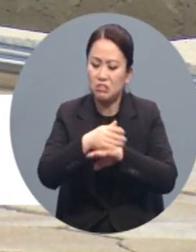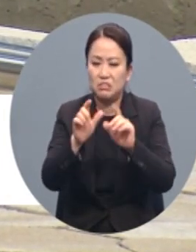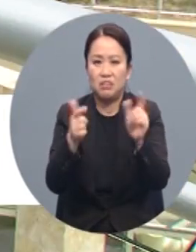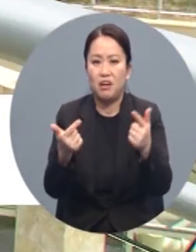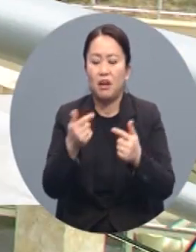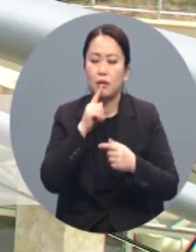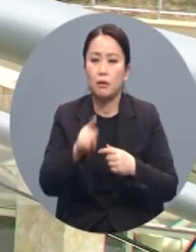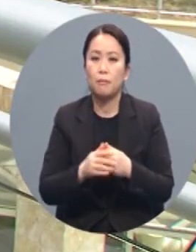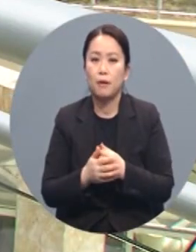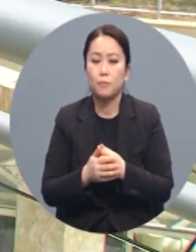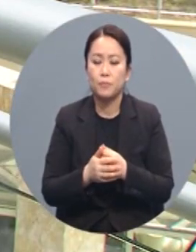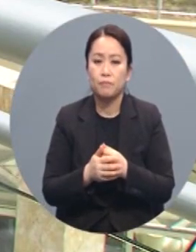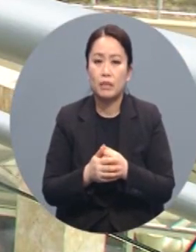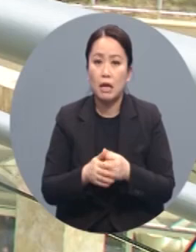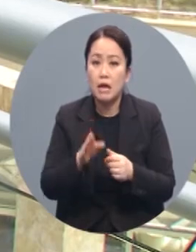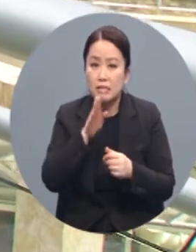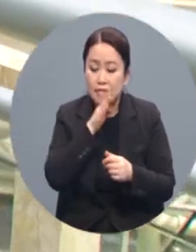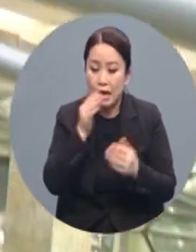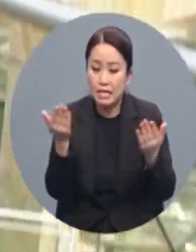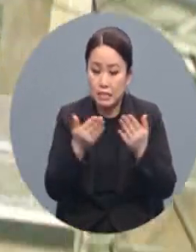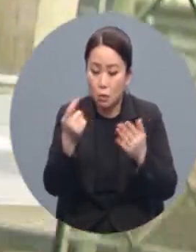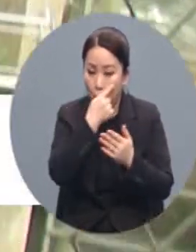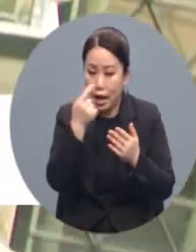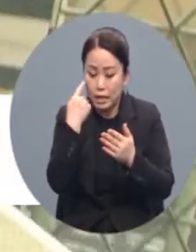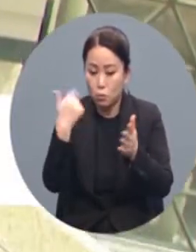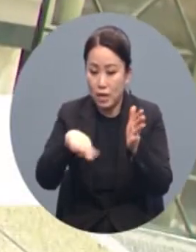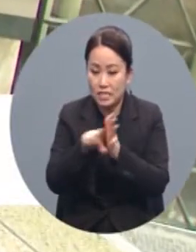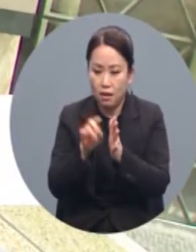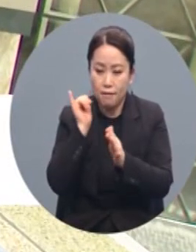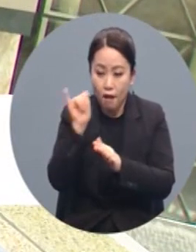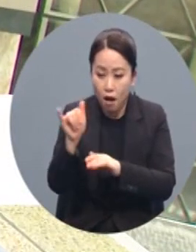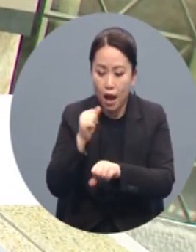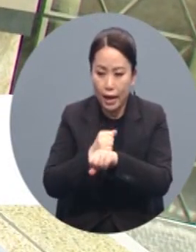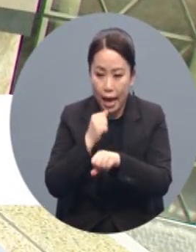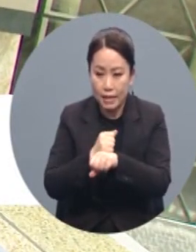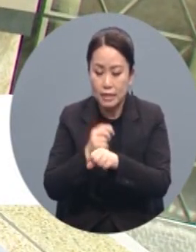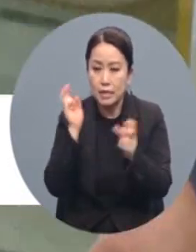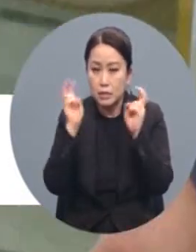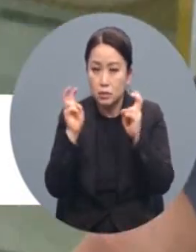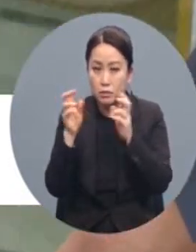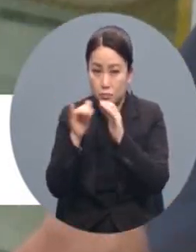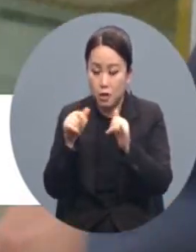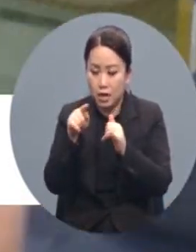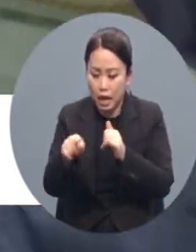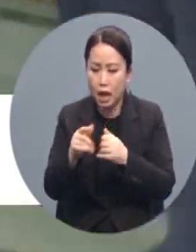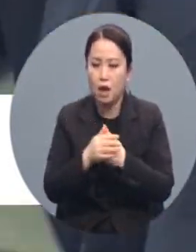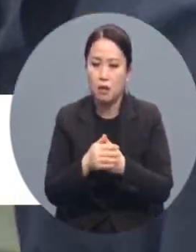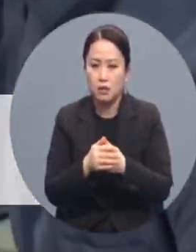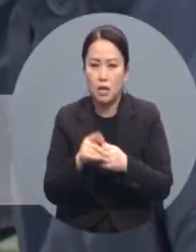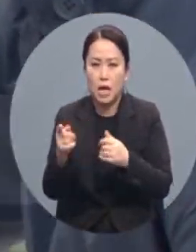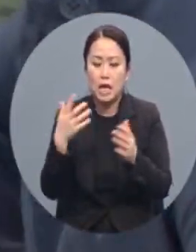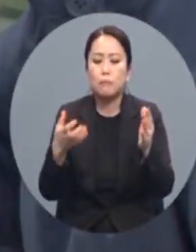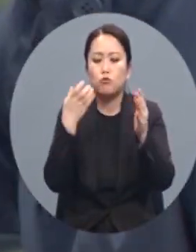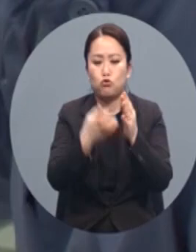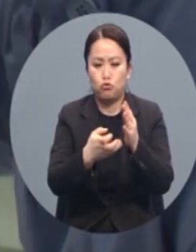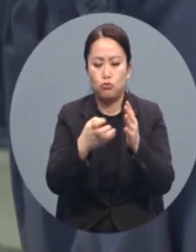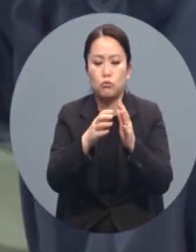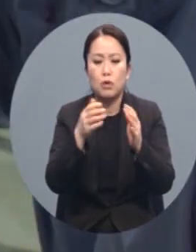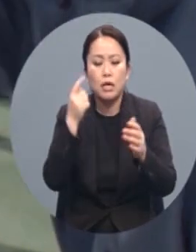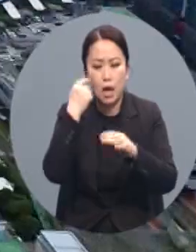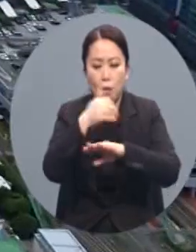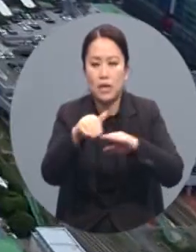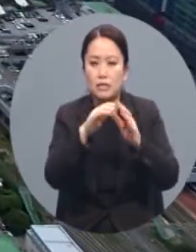아닙니다. 사실 확인을 위해 연락을 한 취재진에게 시행사 대표는 뜬금없이 입주 예정자들을 이렇게